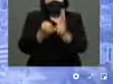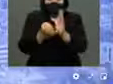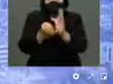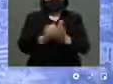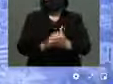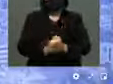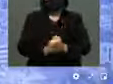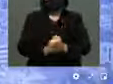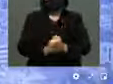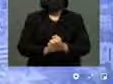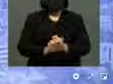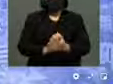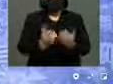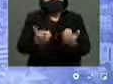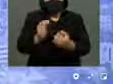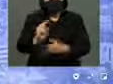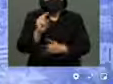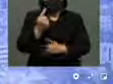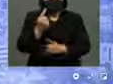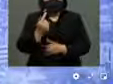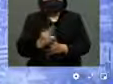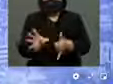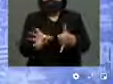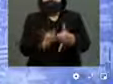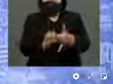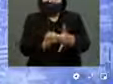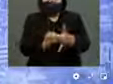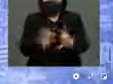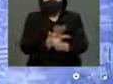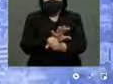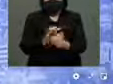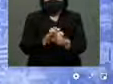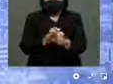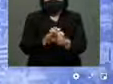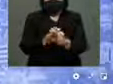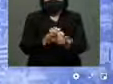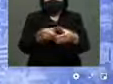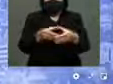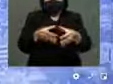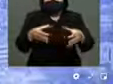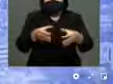วันนี้เริ่มที่ตัวเลขที่เพิ่มขึ้นนะครับ